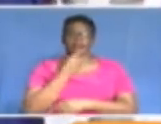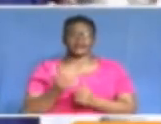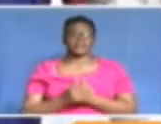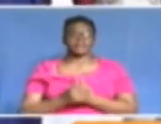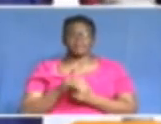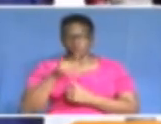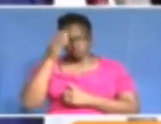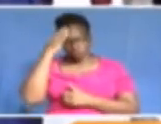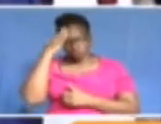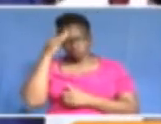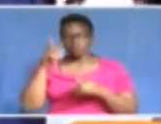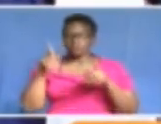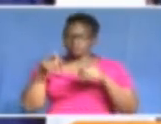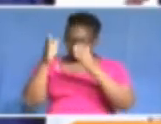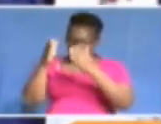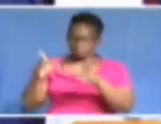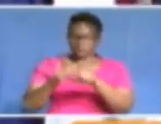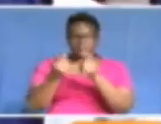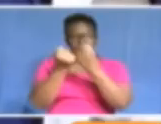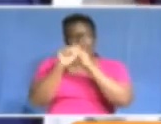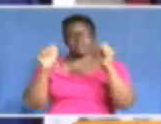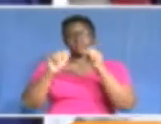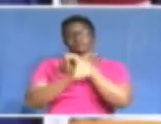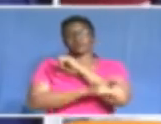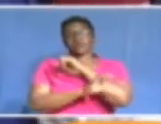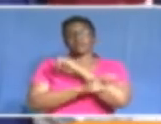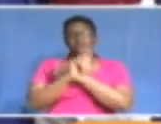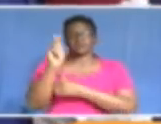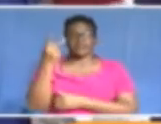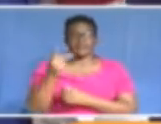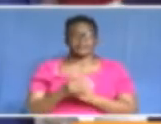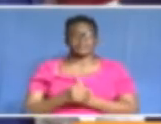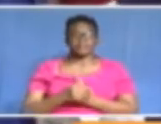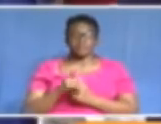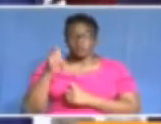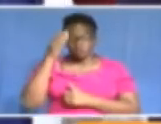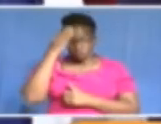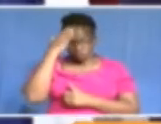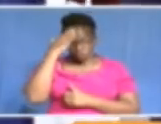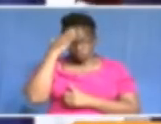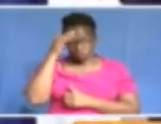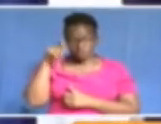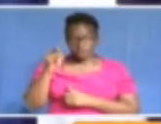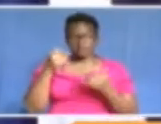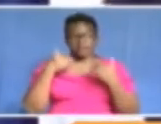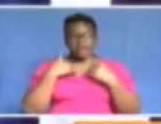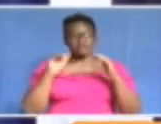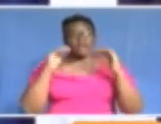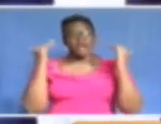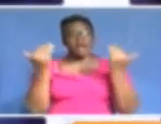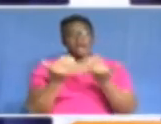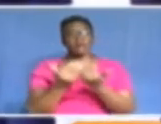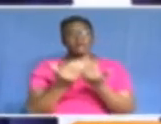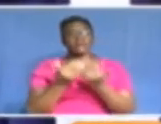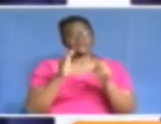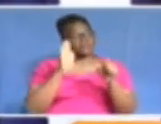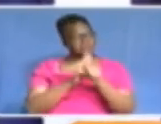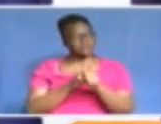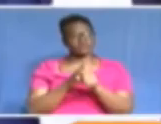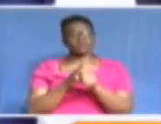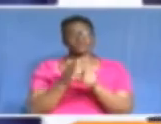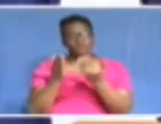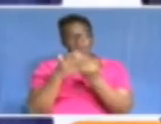ndio rais wa Jamhuri ya Kenya. Najua ako na dunia kubwa ya kulisha.